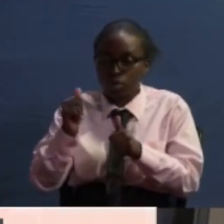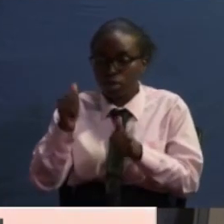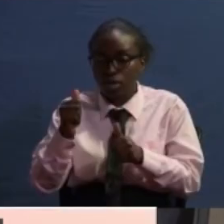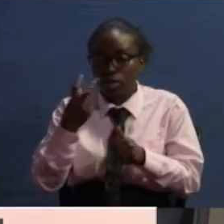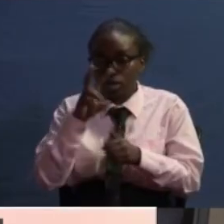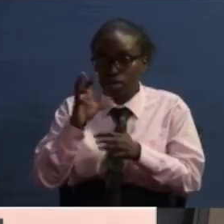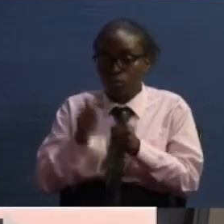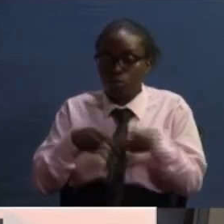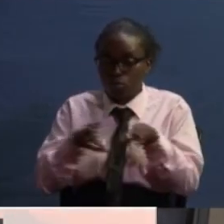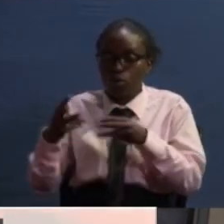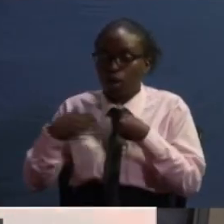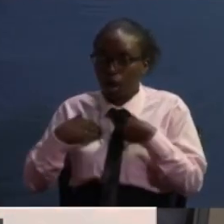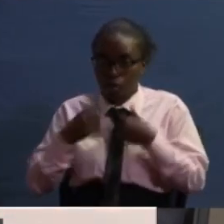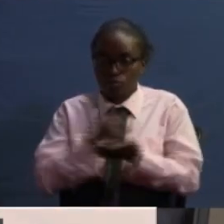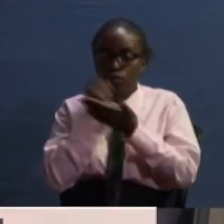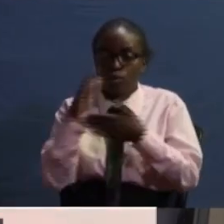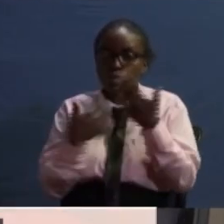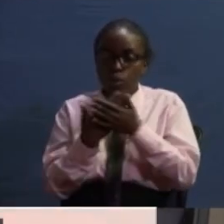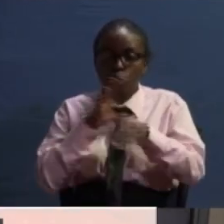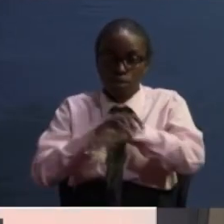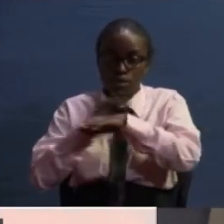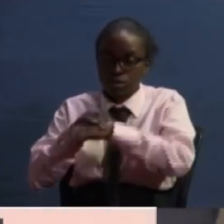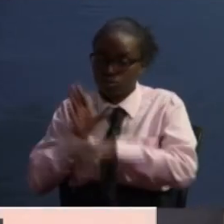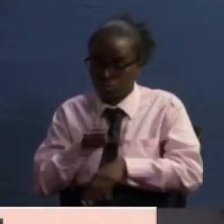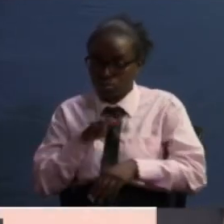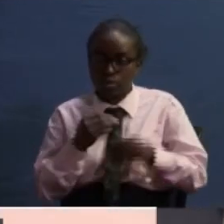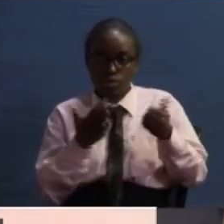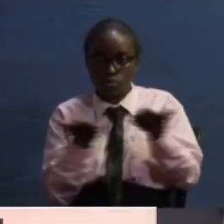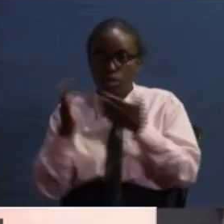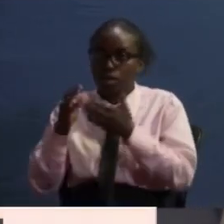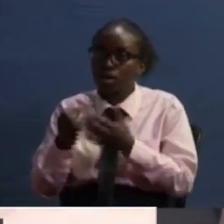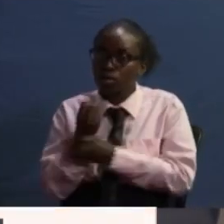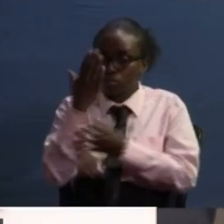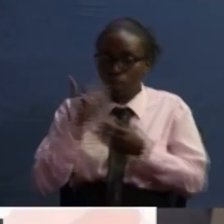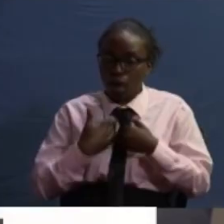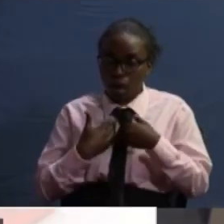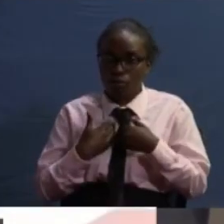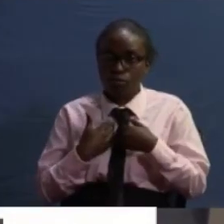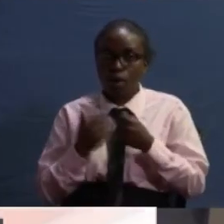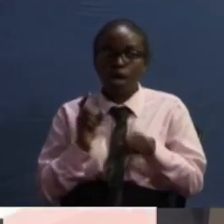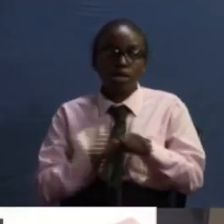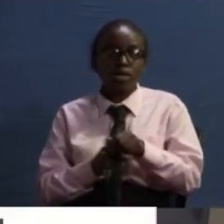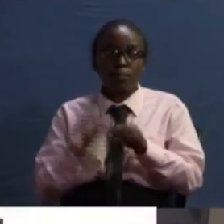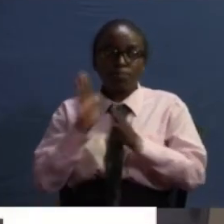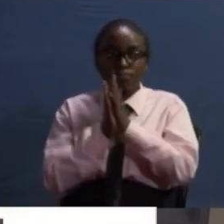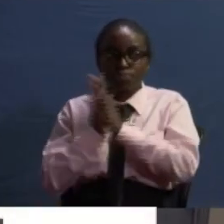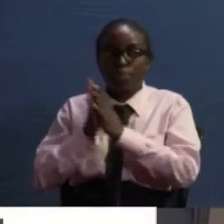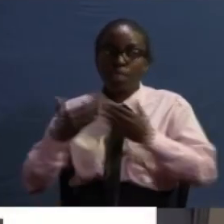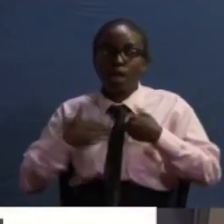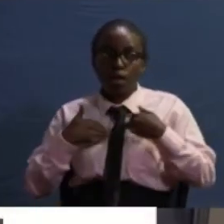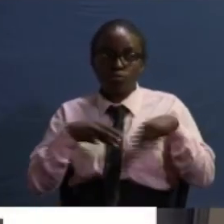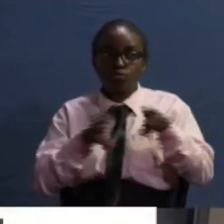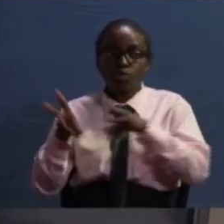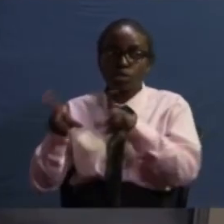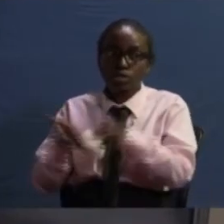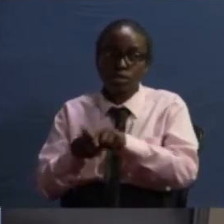ya kusaidia mama wapate watoto wao wapate malezi kwa njia ile inapendeza na ile watoto